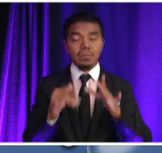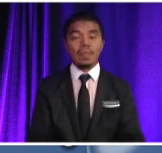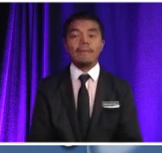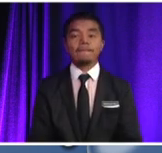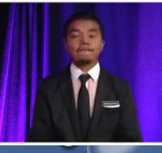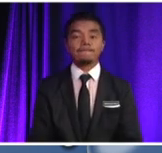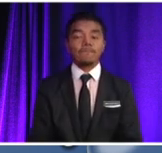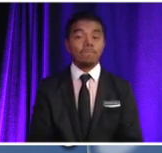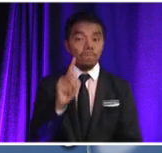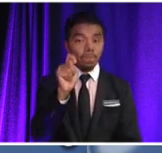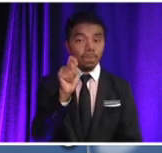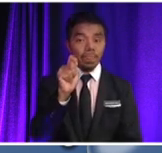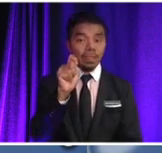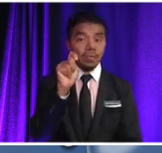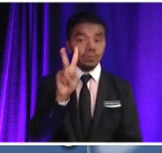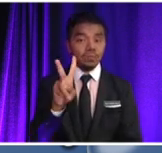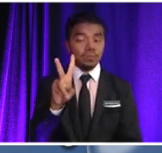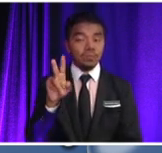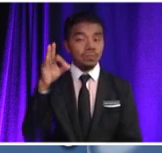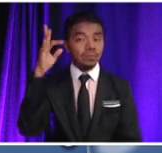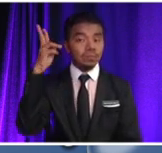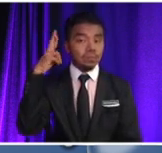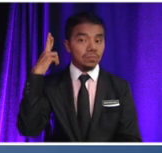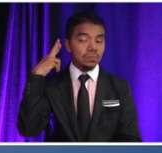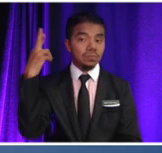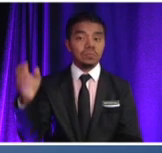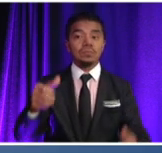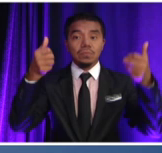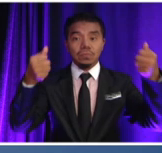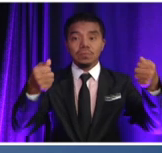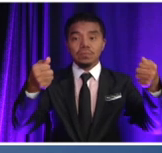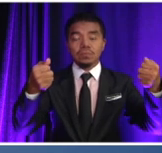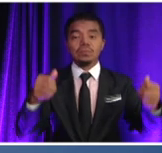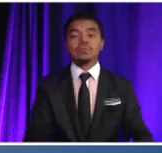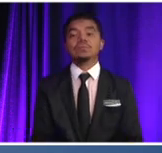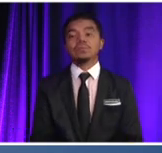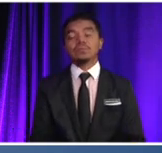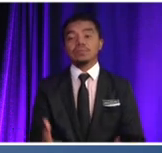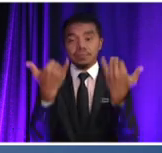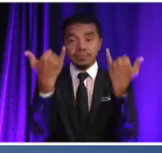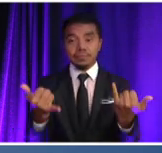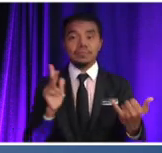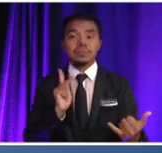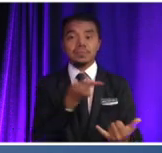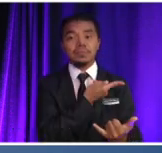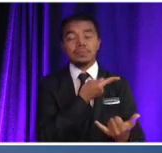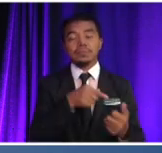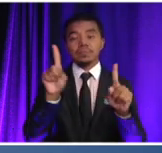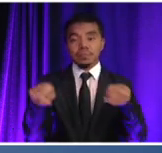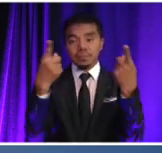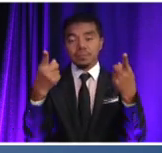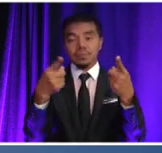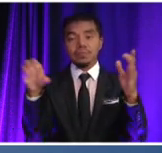radio television dan juga surat kabar Oke sekarang kita ke soal contoh ke-7